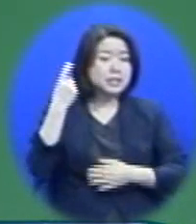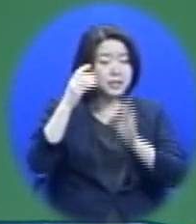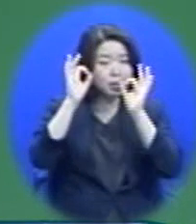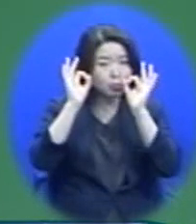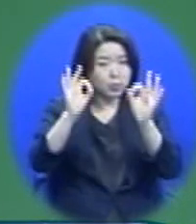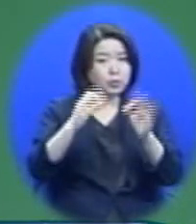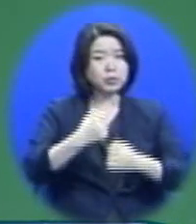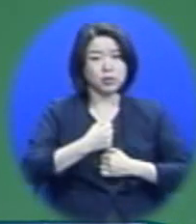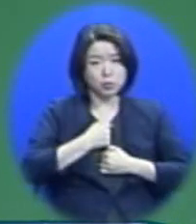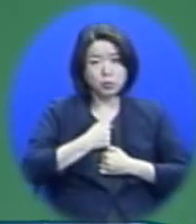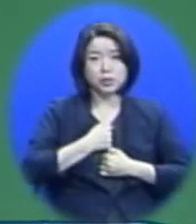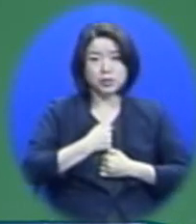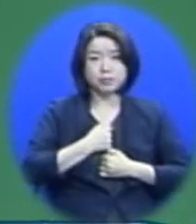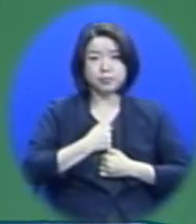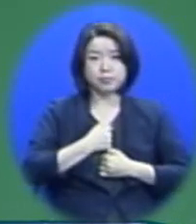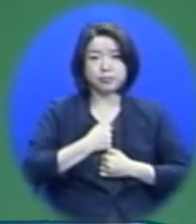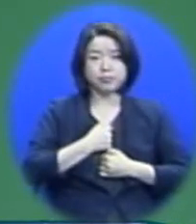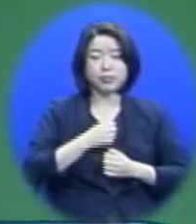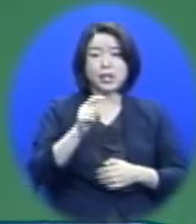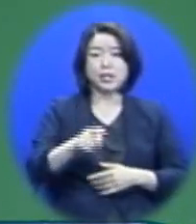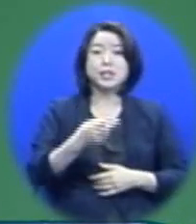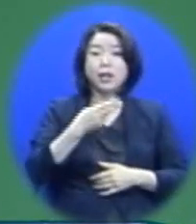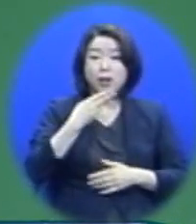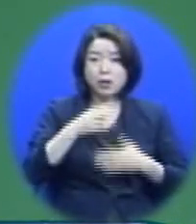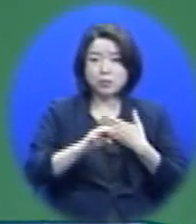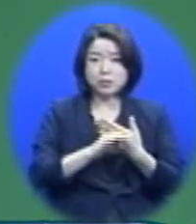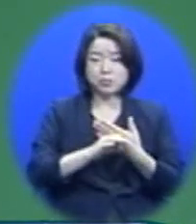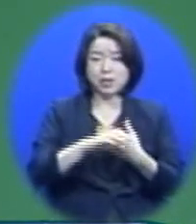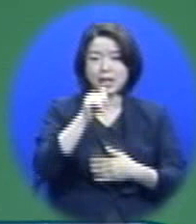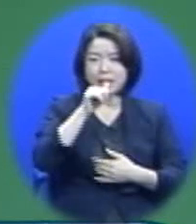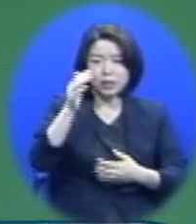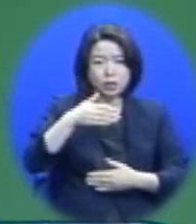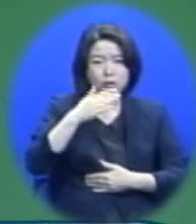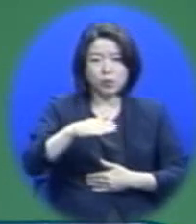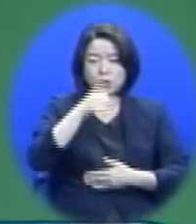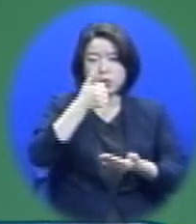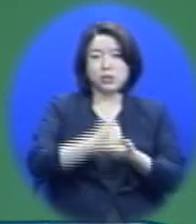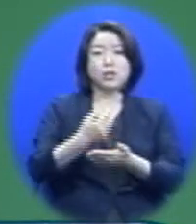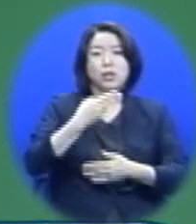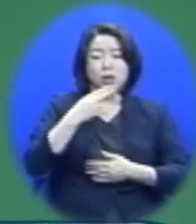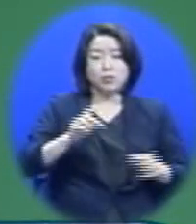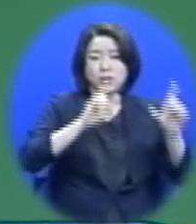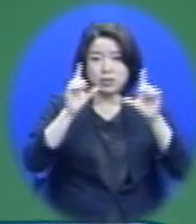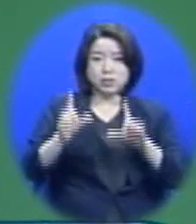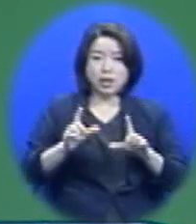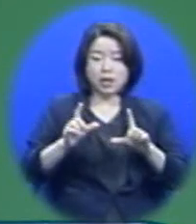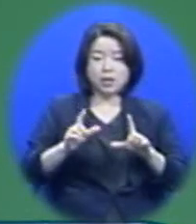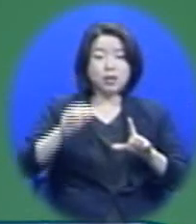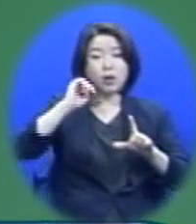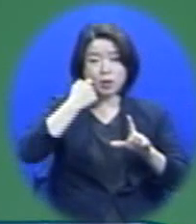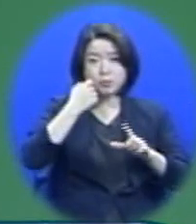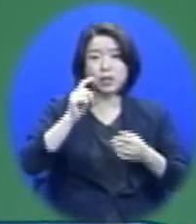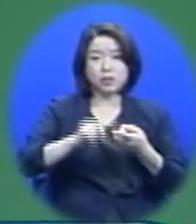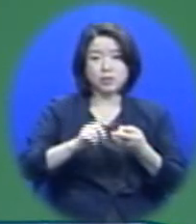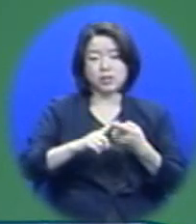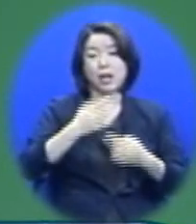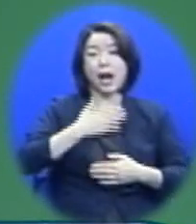거 조심하는 것, 이게 없이는 결코 흠 없는 삶 살 수 없다는 것을 알았던